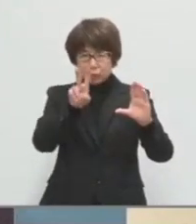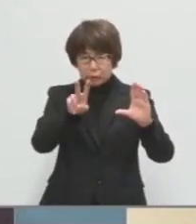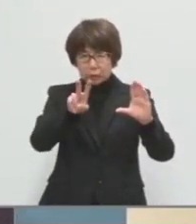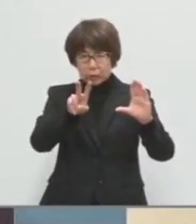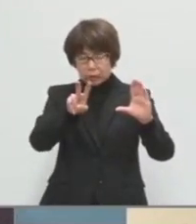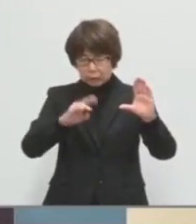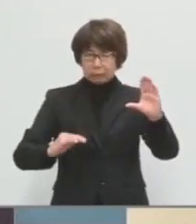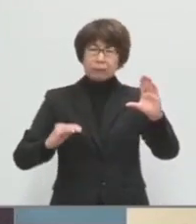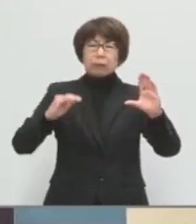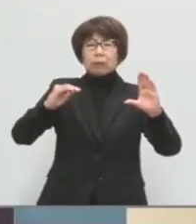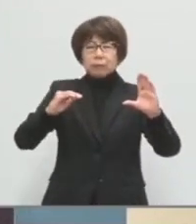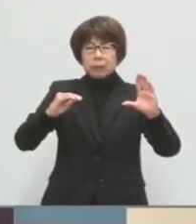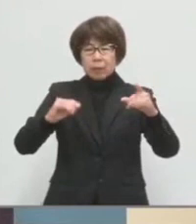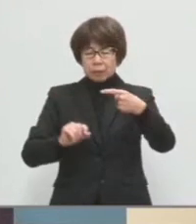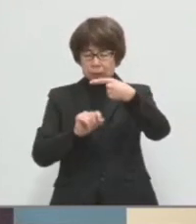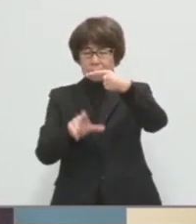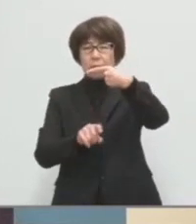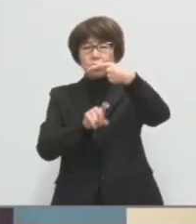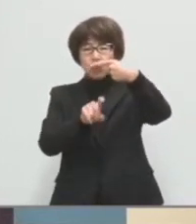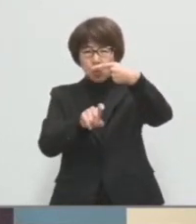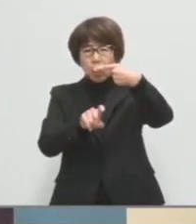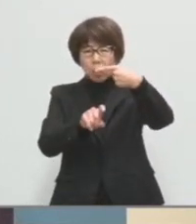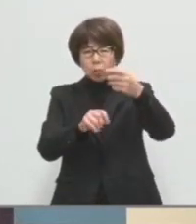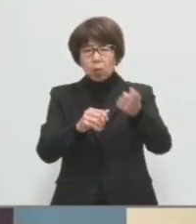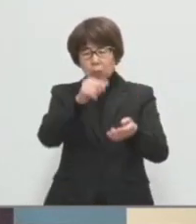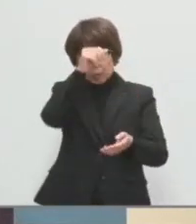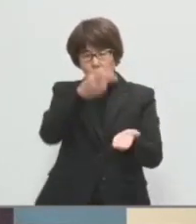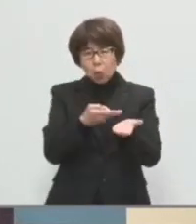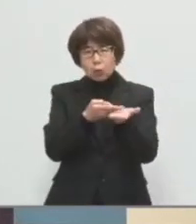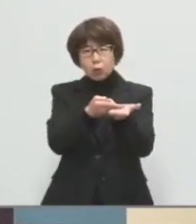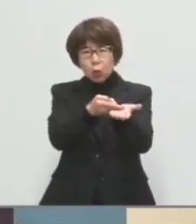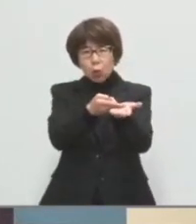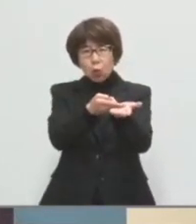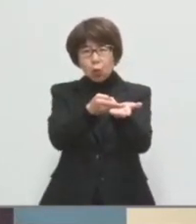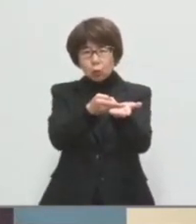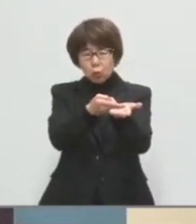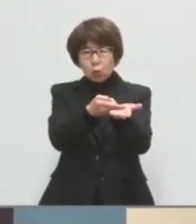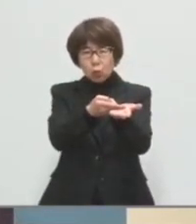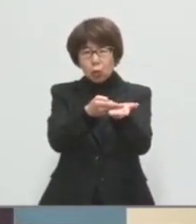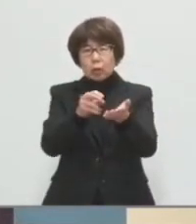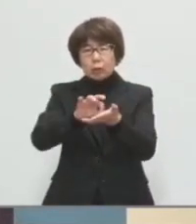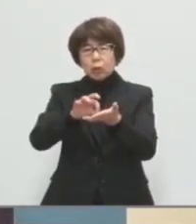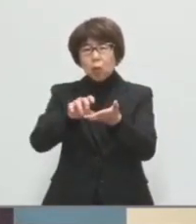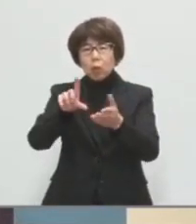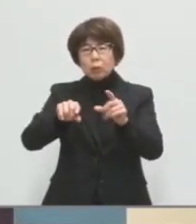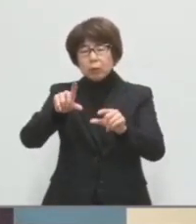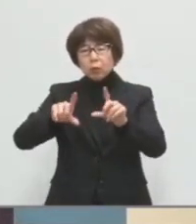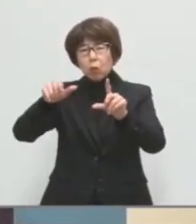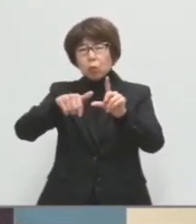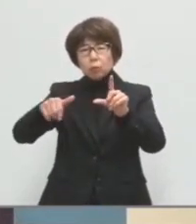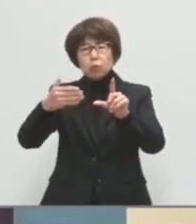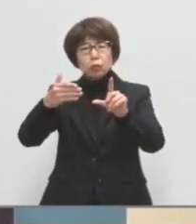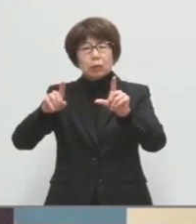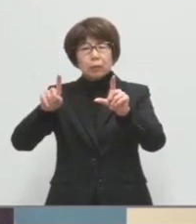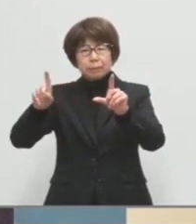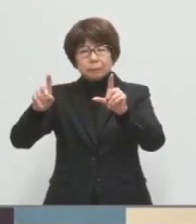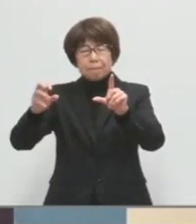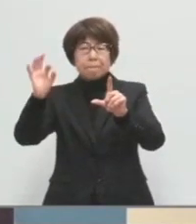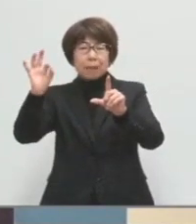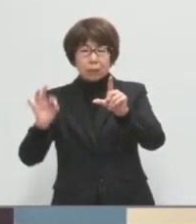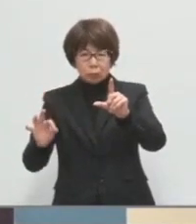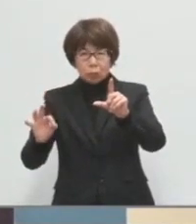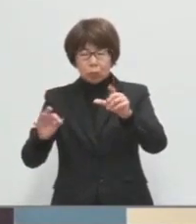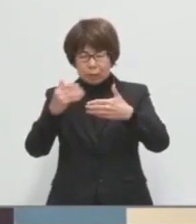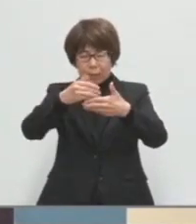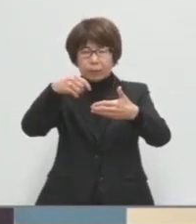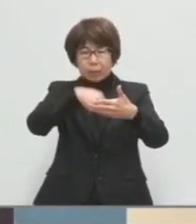た1月10日の両省の使用率は東部地域の9.9%が最も高く県全体